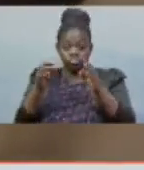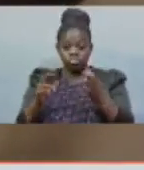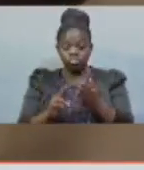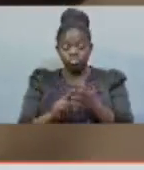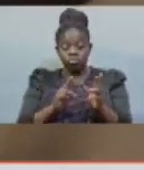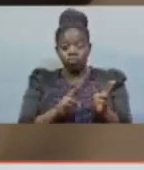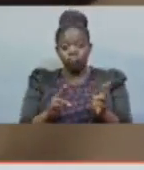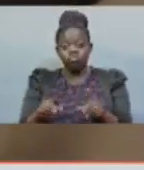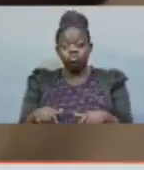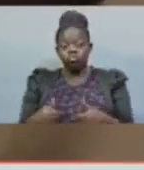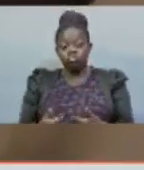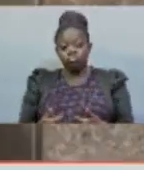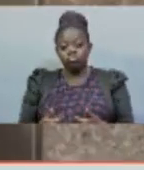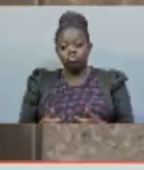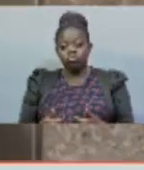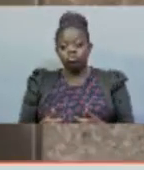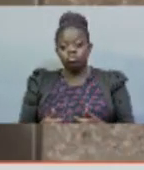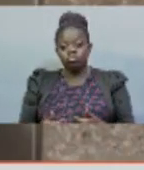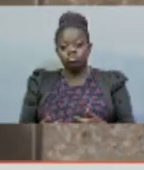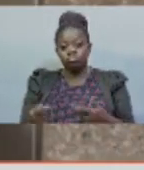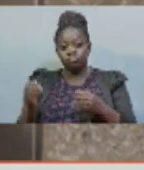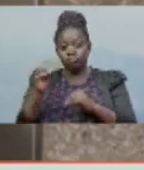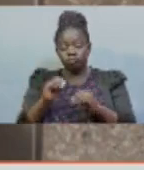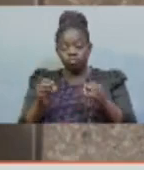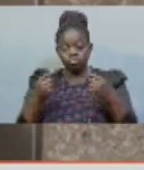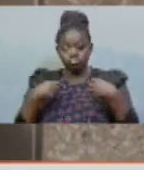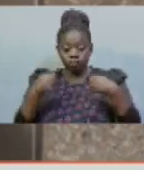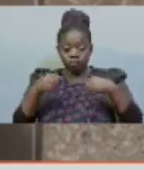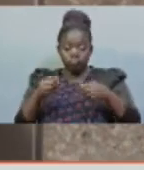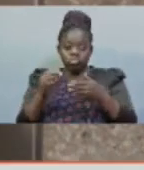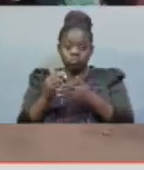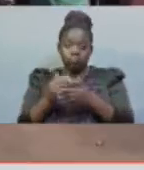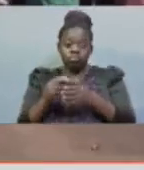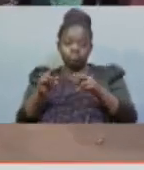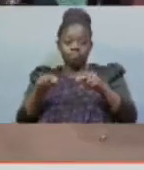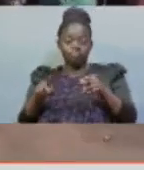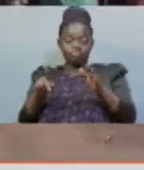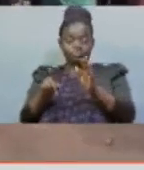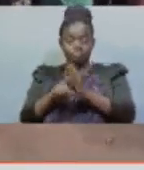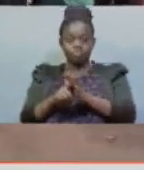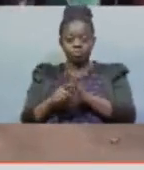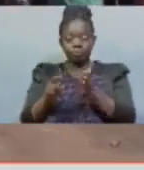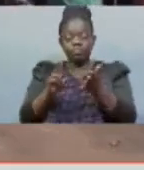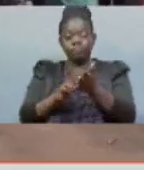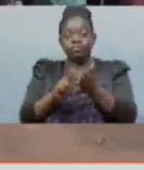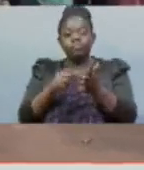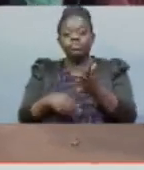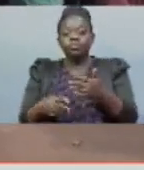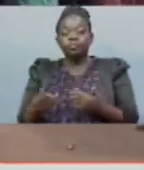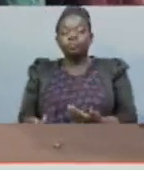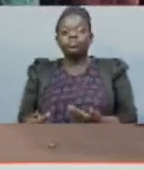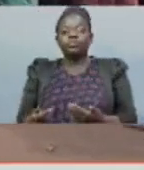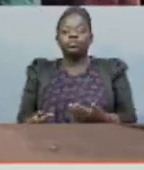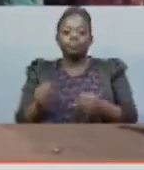na mwabuli jo jize jirinya na hindi wali chetisa wolo kukola kwanga tetu inateka mwini mpaka subiza nte batu denga wali nde bako libako